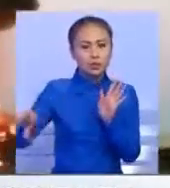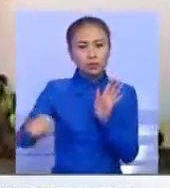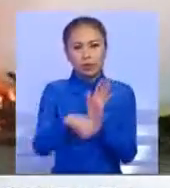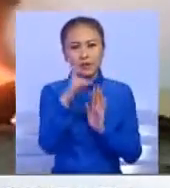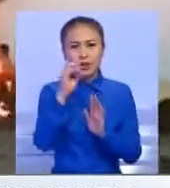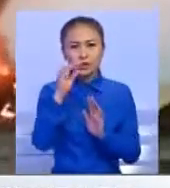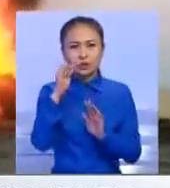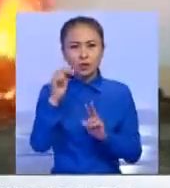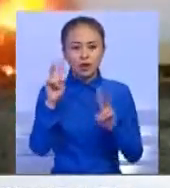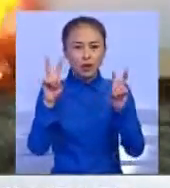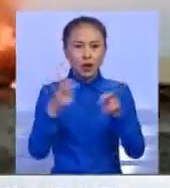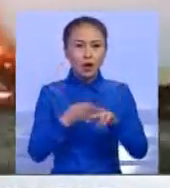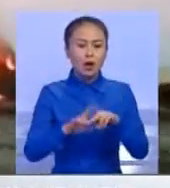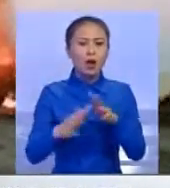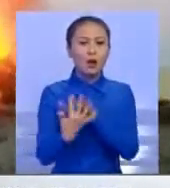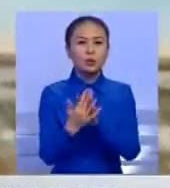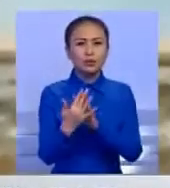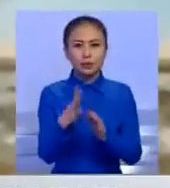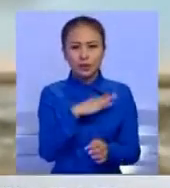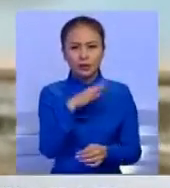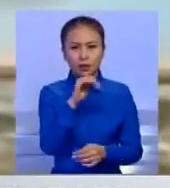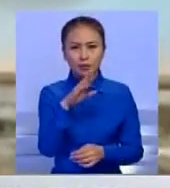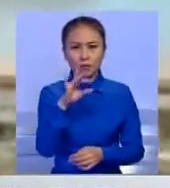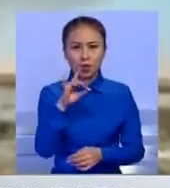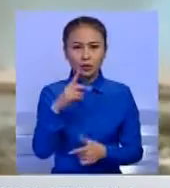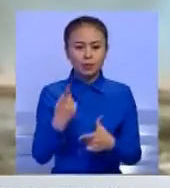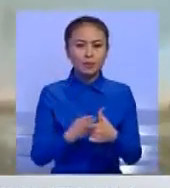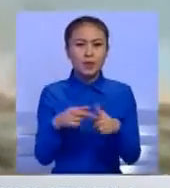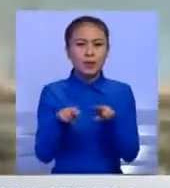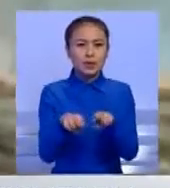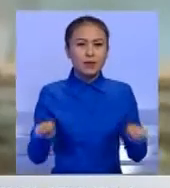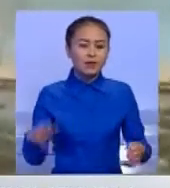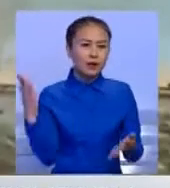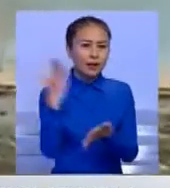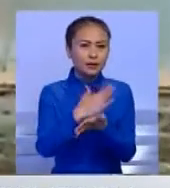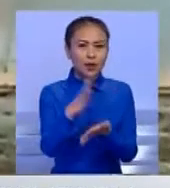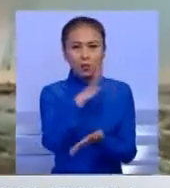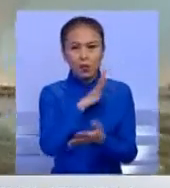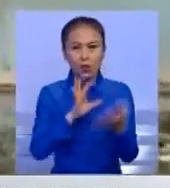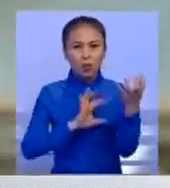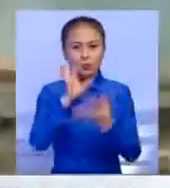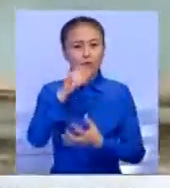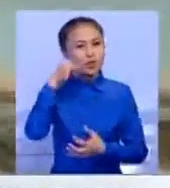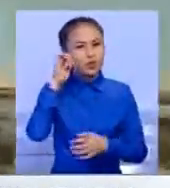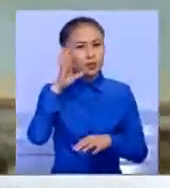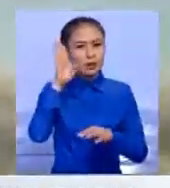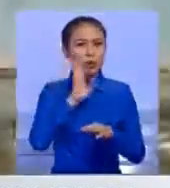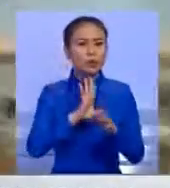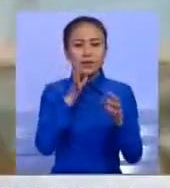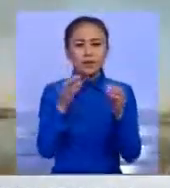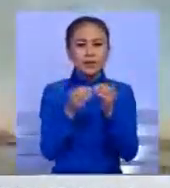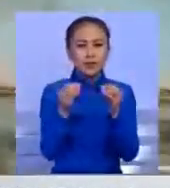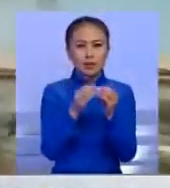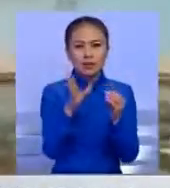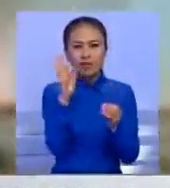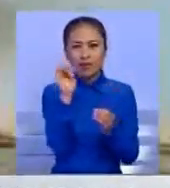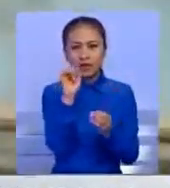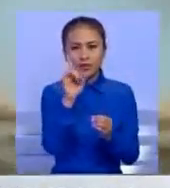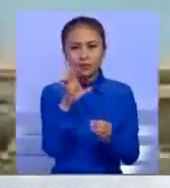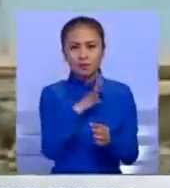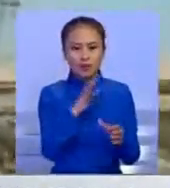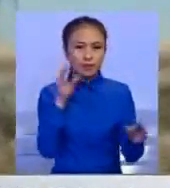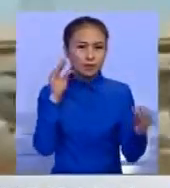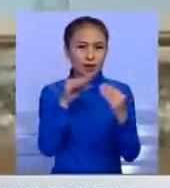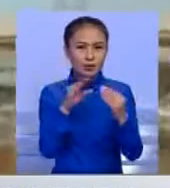тас жолында Нерінка ауылының маңында болған. Тақтабұрат Петропавл бағытына қатынайтын қоғамдық көлік кеше таңғы сағат 10 кезінде ВАЗ